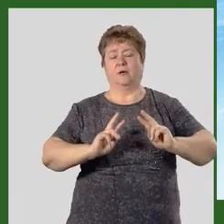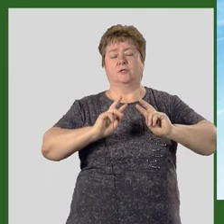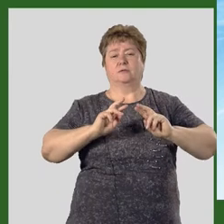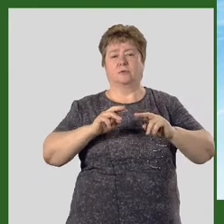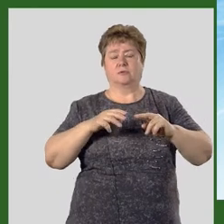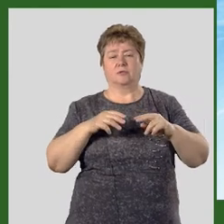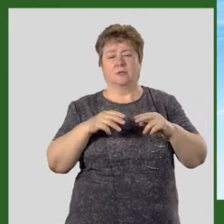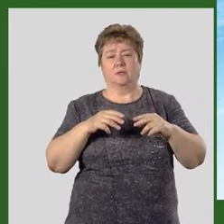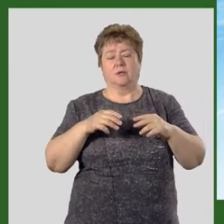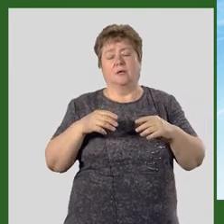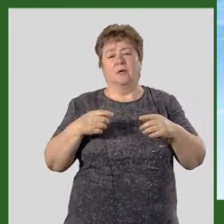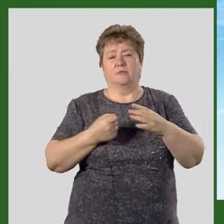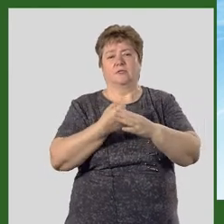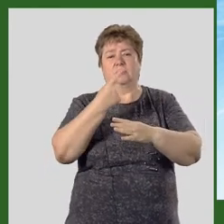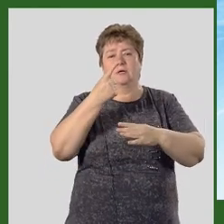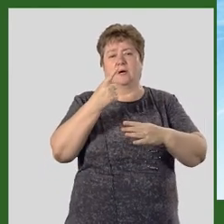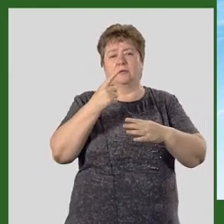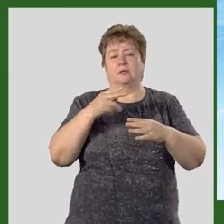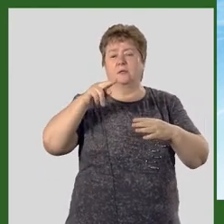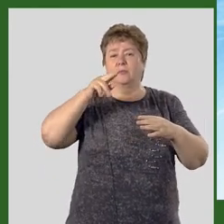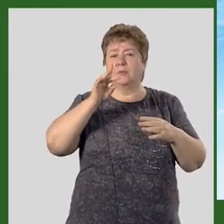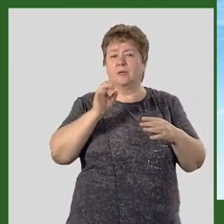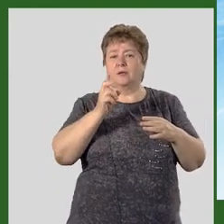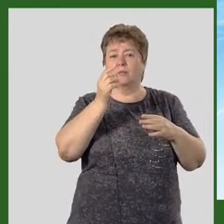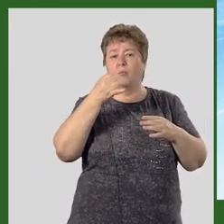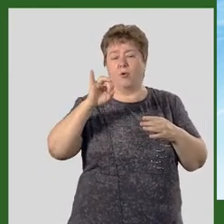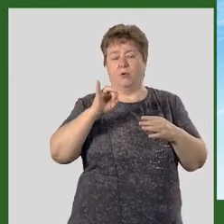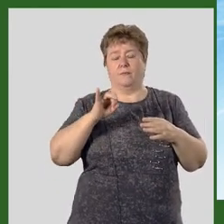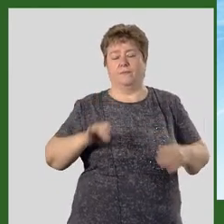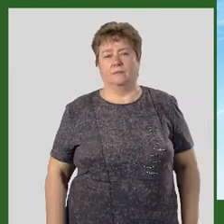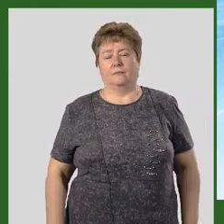опрокидываются. Так возникает прибой.